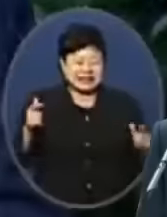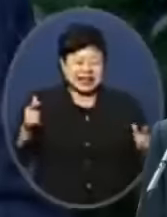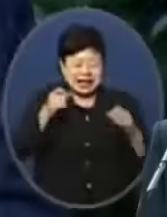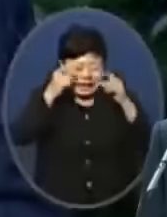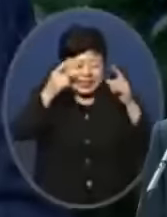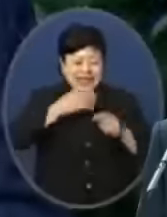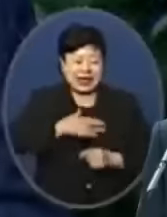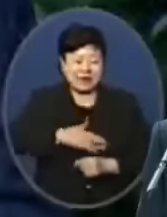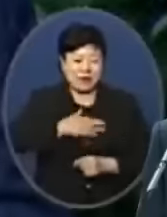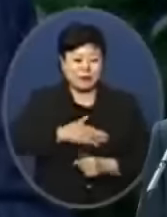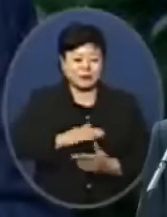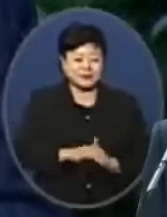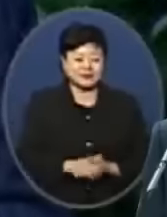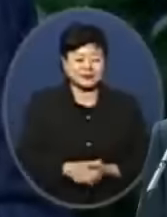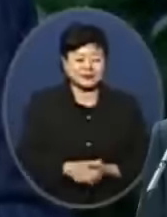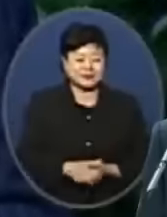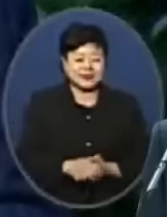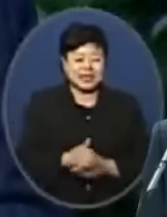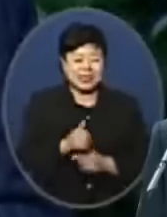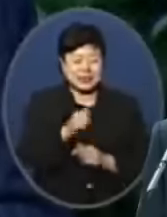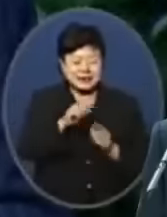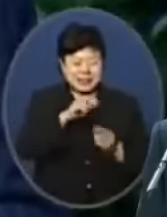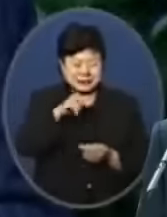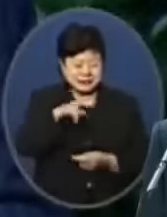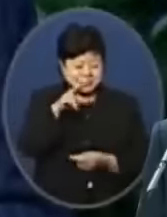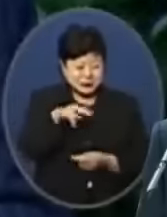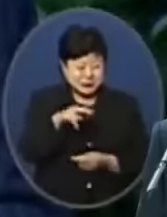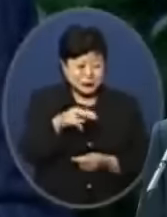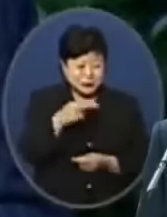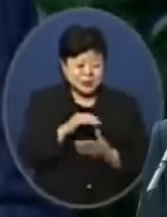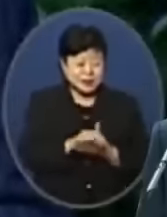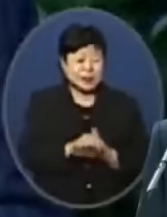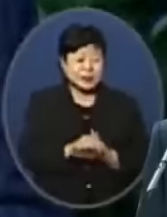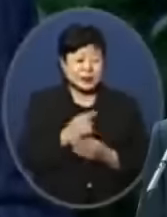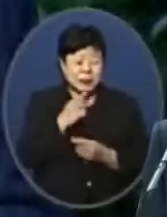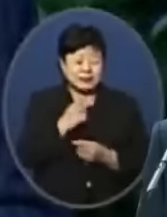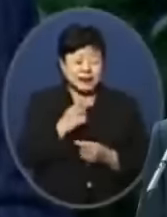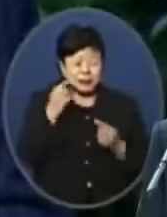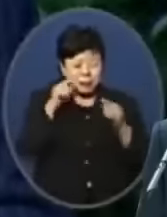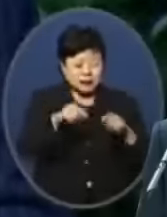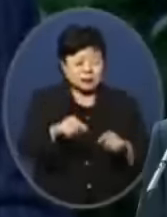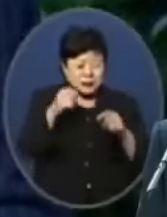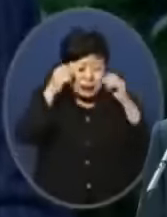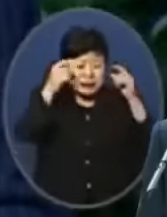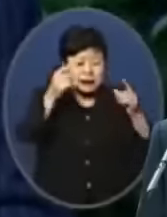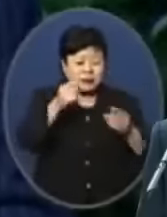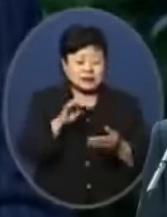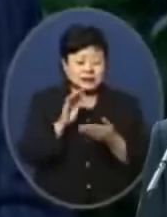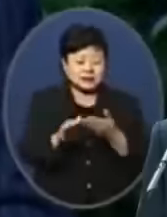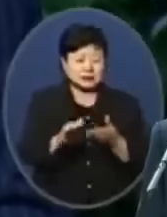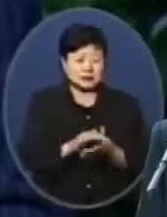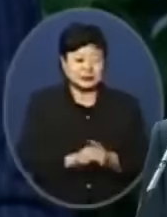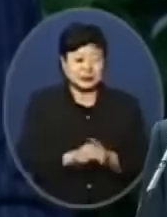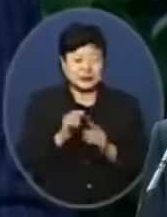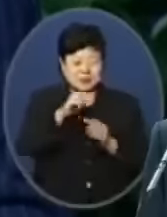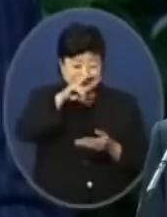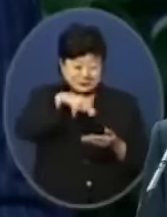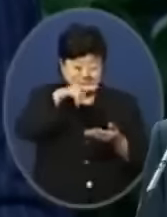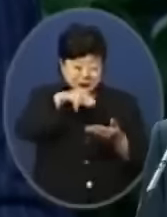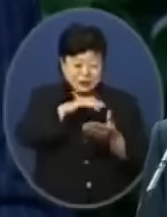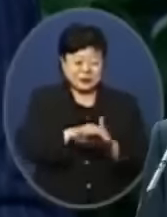깨달아 알았었습니다. 성경을 읽지 않고 기도만 하는 것이 어리석었다는 것을 깨닫게 되었습니다. 그 후